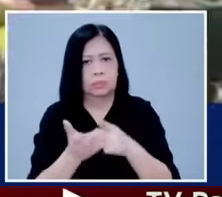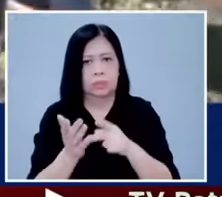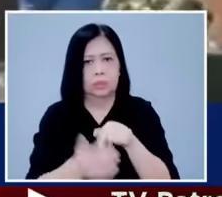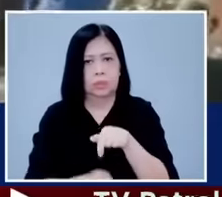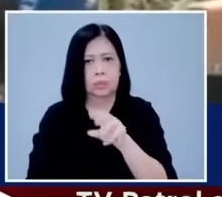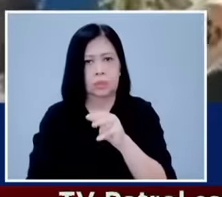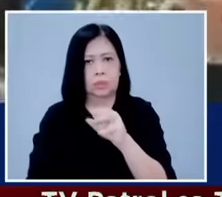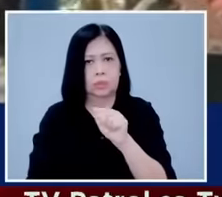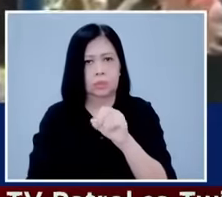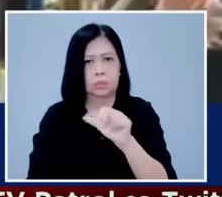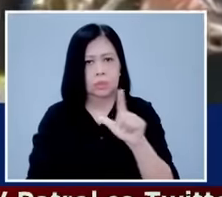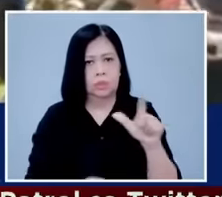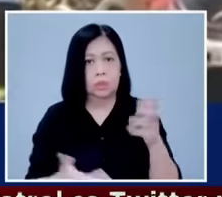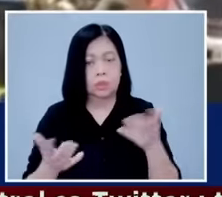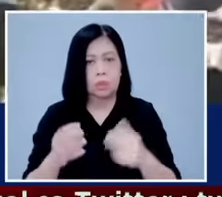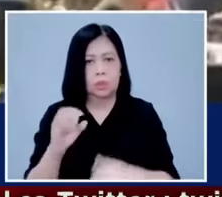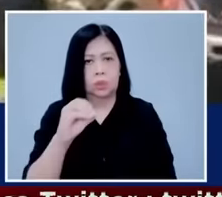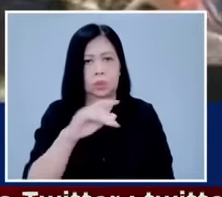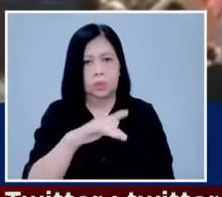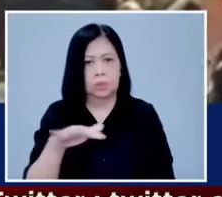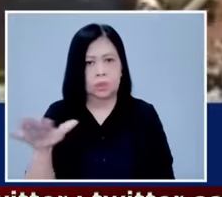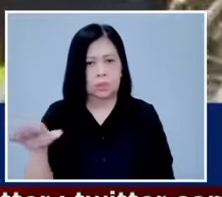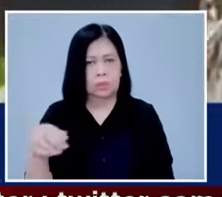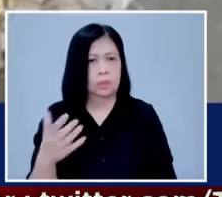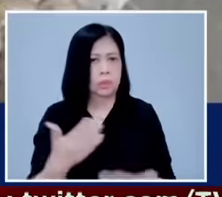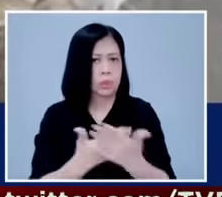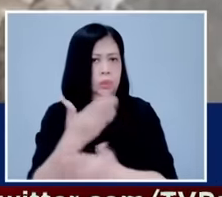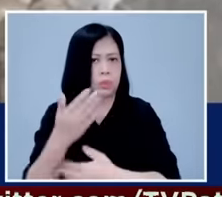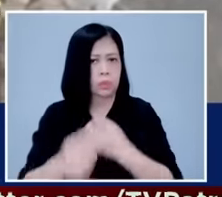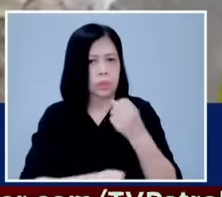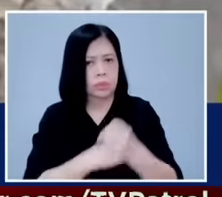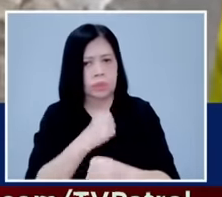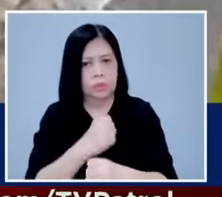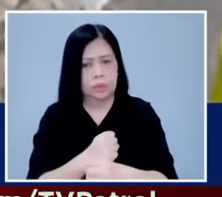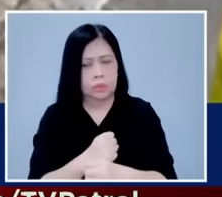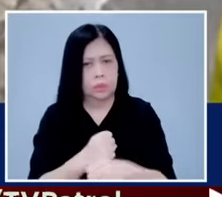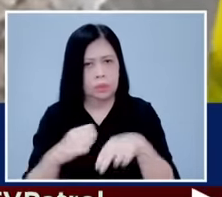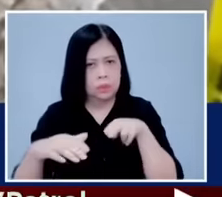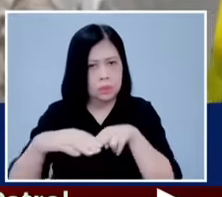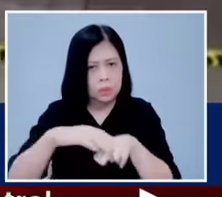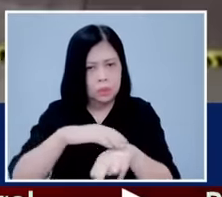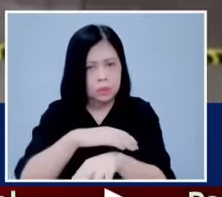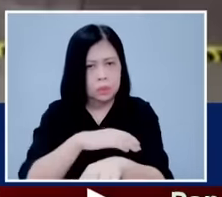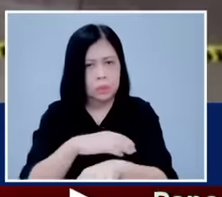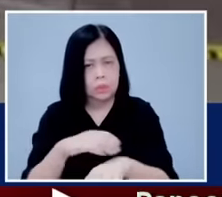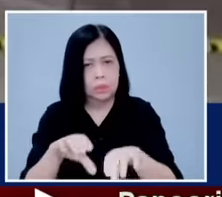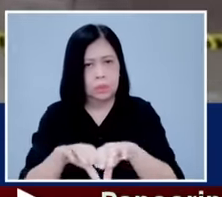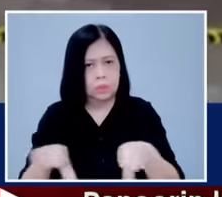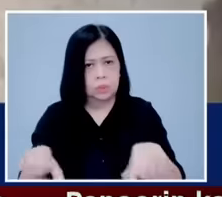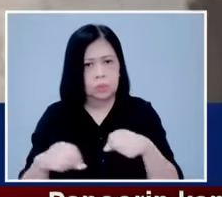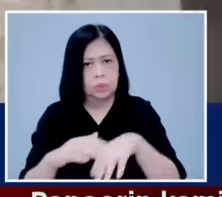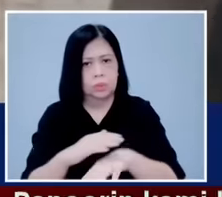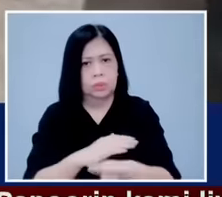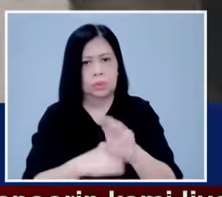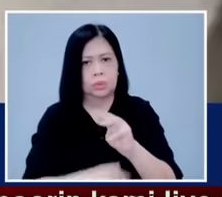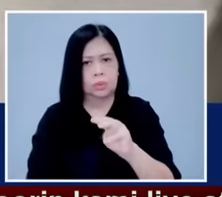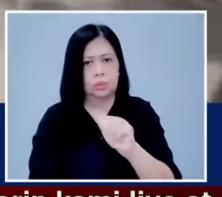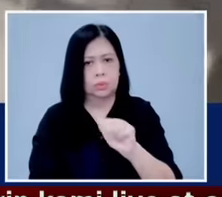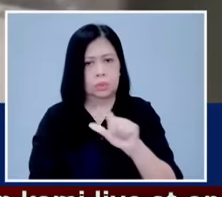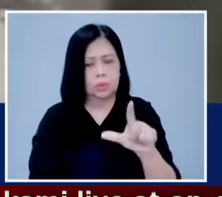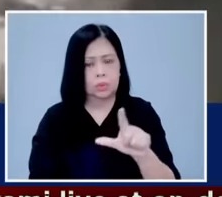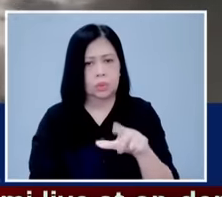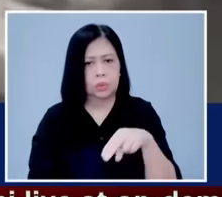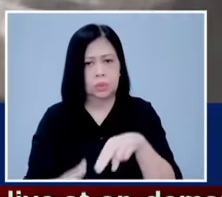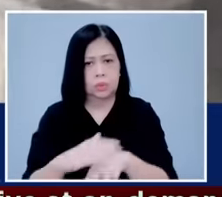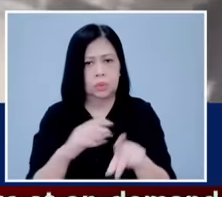sa Ozamiz City madaling araw ng bagong taon. Dumaan sila sa drainage para makapasok sa mall. Binutas din